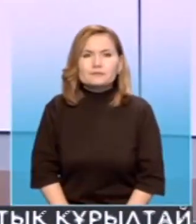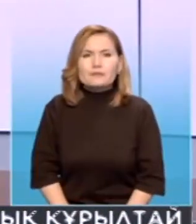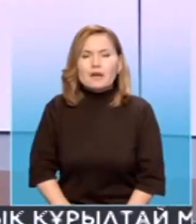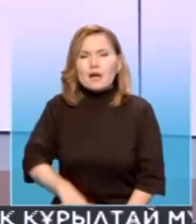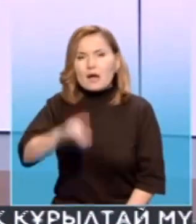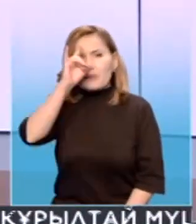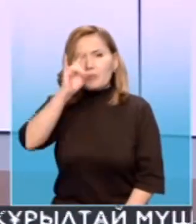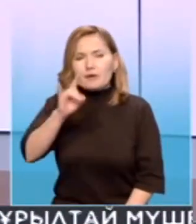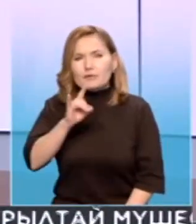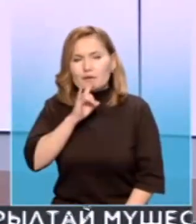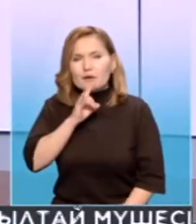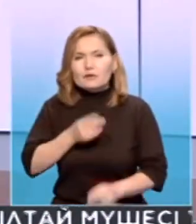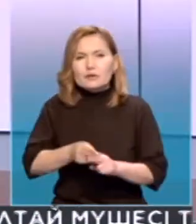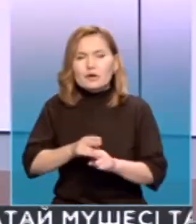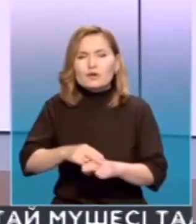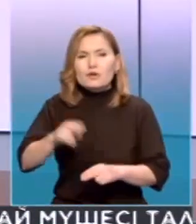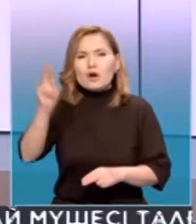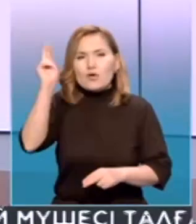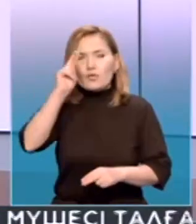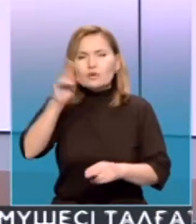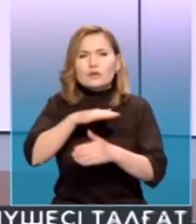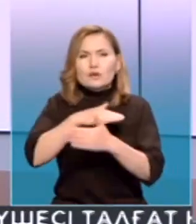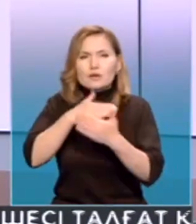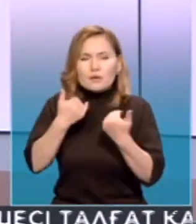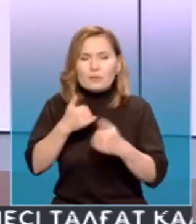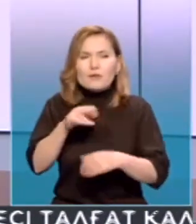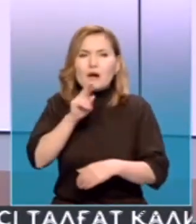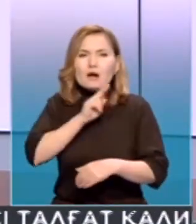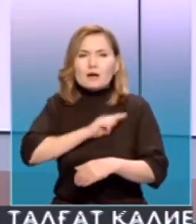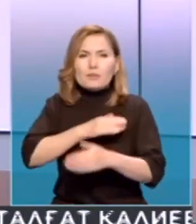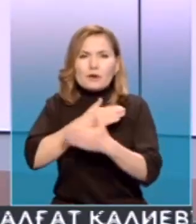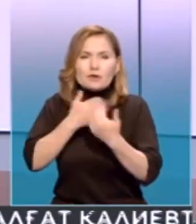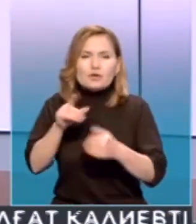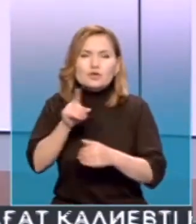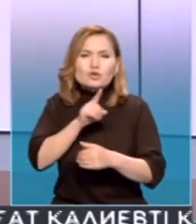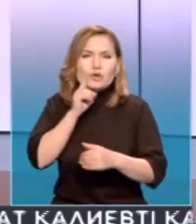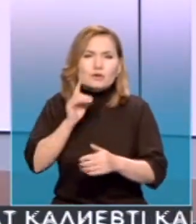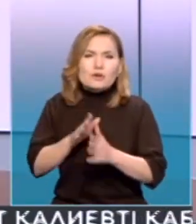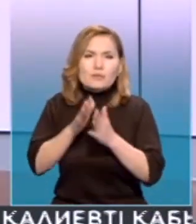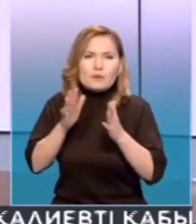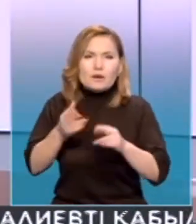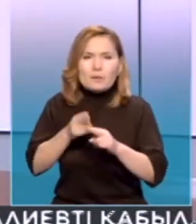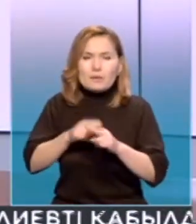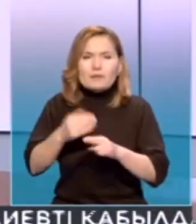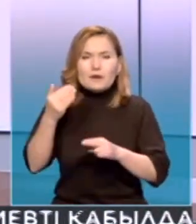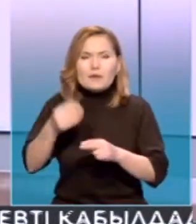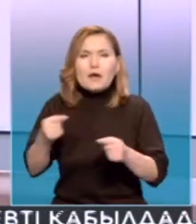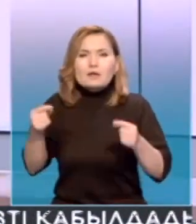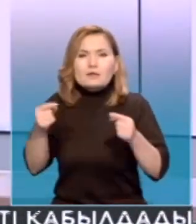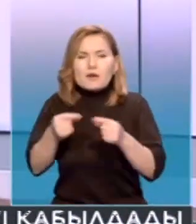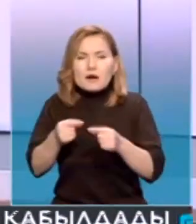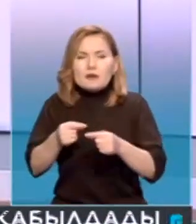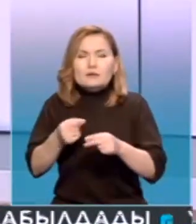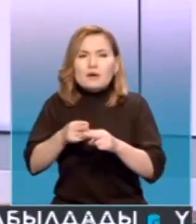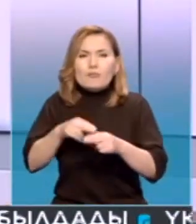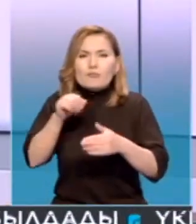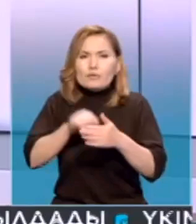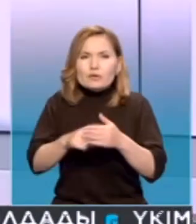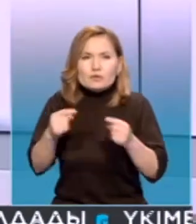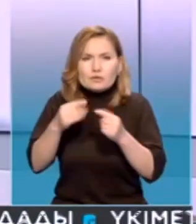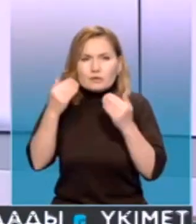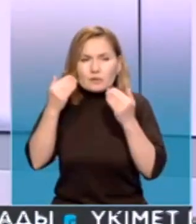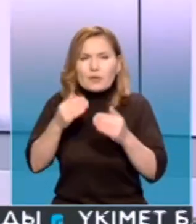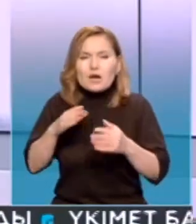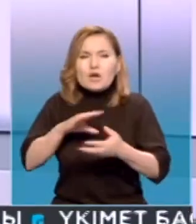Ал елімізде не оқығысы келмейтін, не жұмыс істеуге ниеті жоқ жастар артып барады. Олардың нақты саны белгісіз.